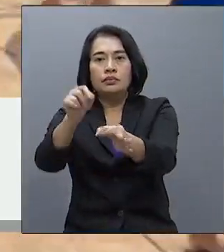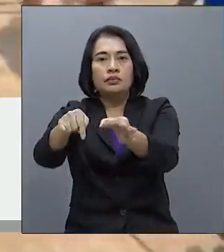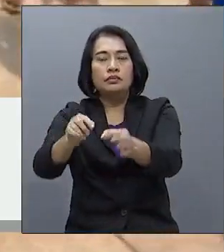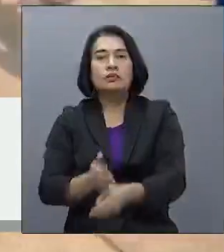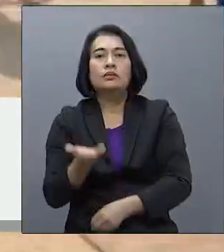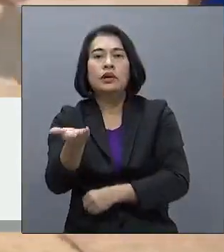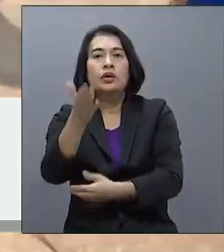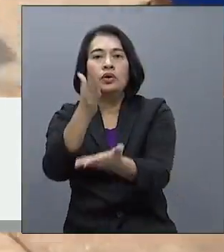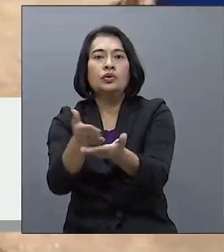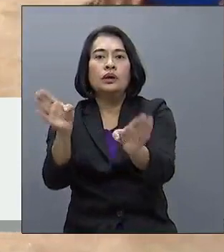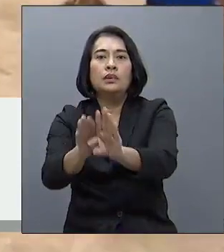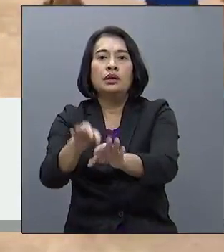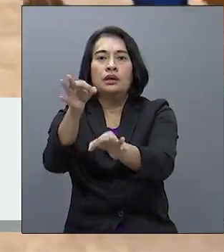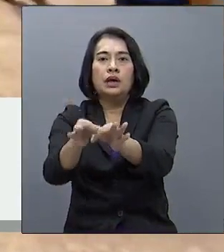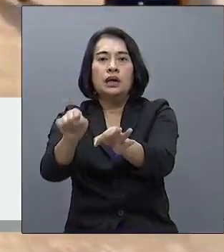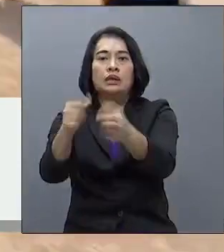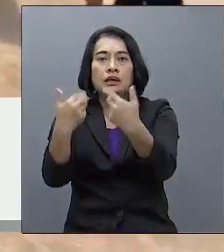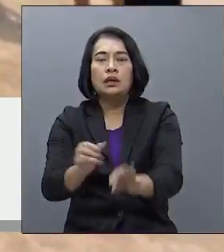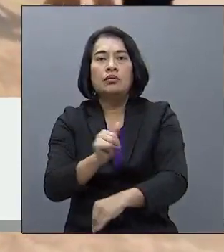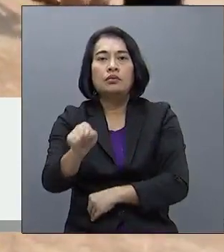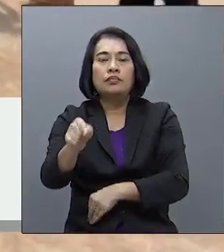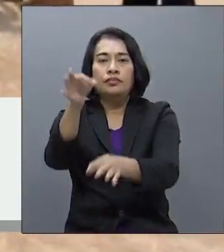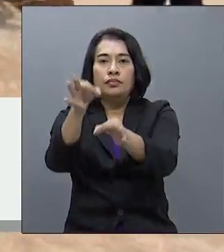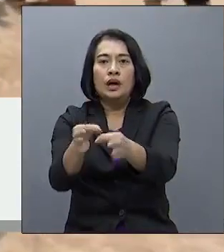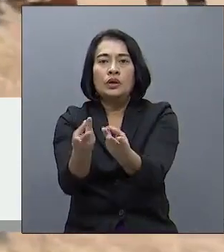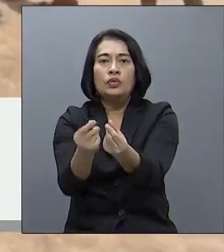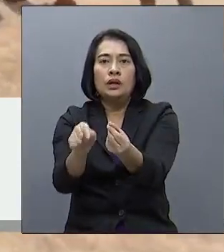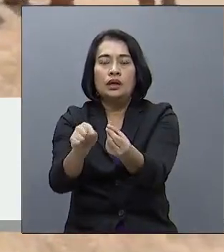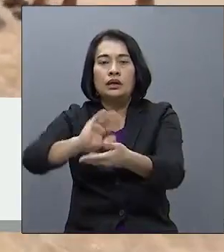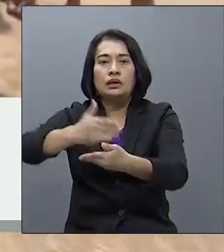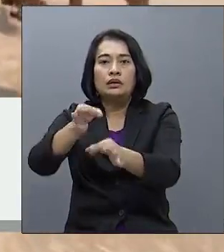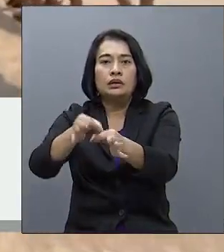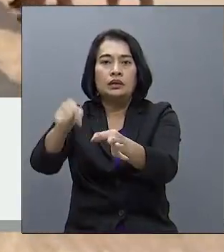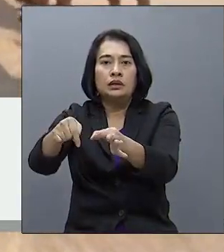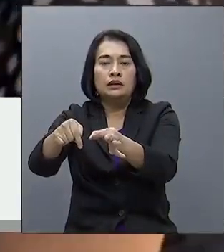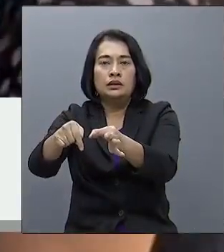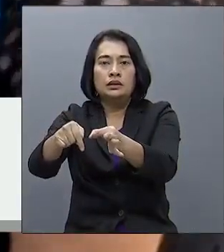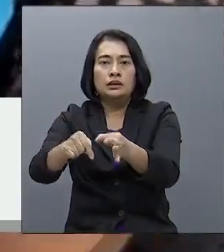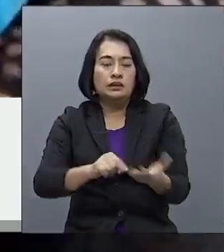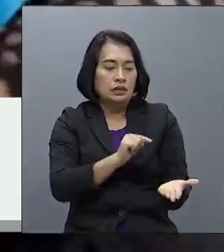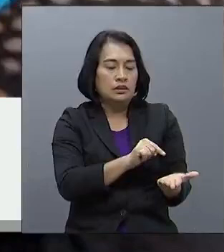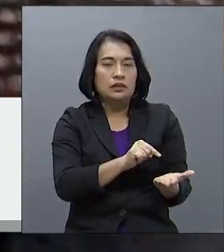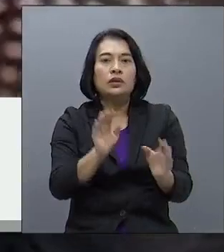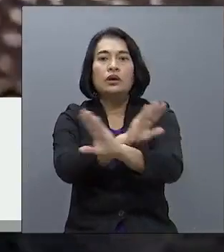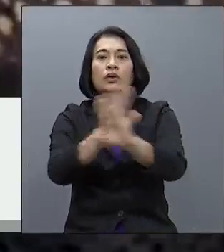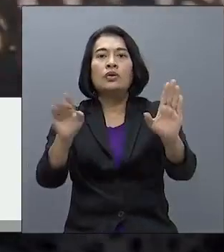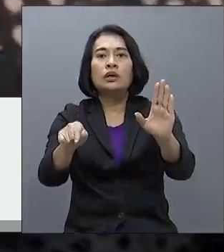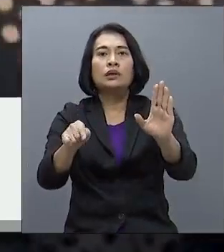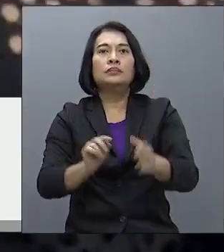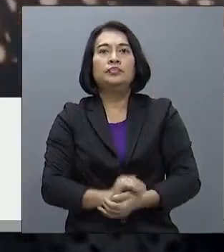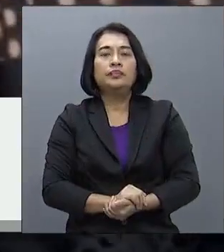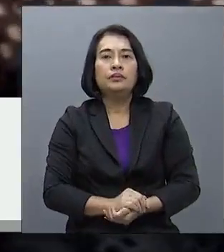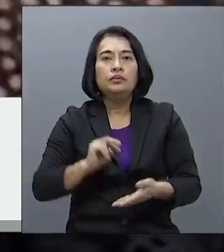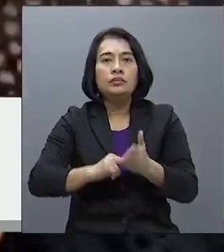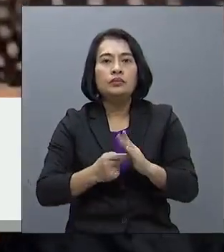ปิดบัญชีแล้วพอไปถึงธนาคารก็จะได้เลขบัญชีเอาไปแจ้งความขอยกเลิกบัญชีครั้งเท่ากับว่าชาวบ้